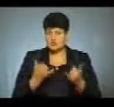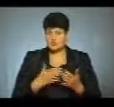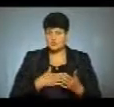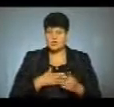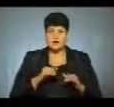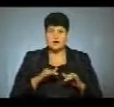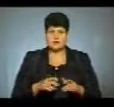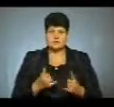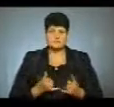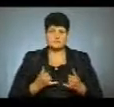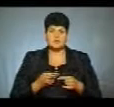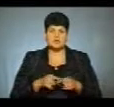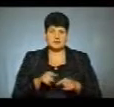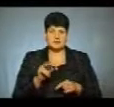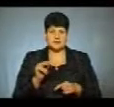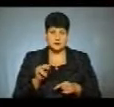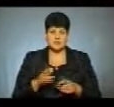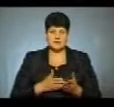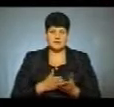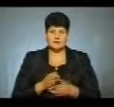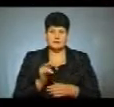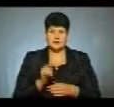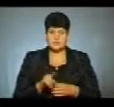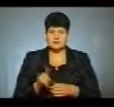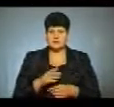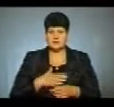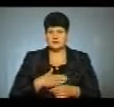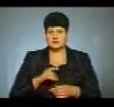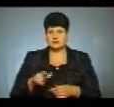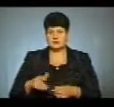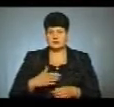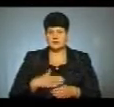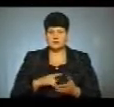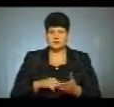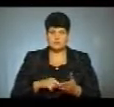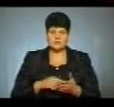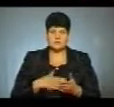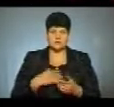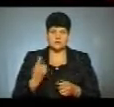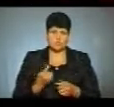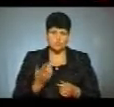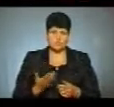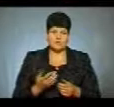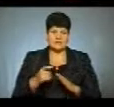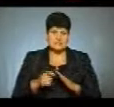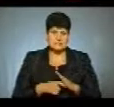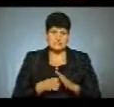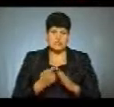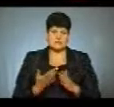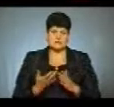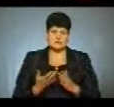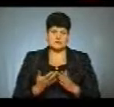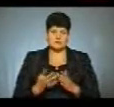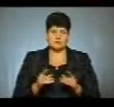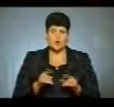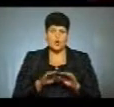акція присвячена цій даті і направлена на те, щоб наші жителі нашого міста, нашої області дізналися хоча б принаймні